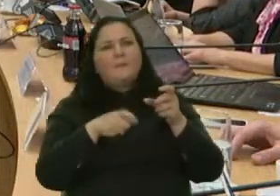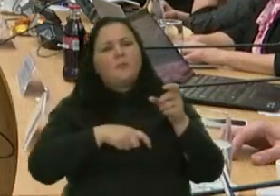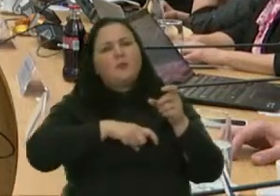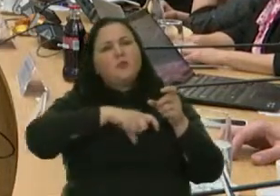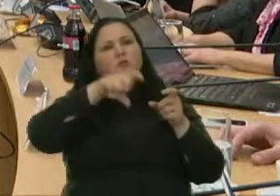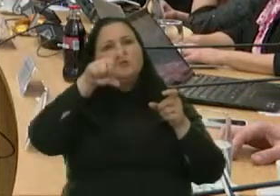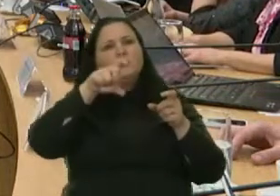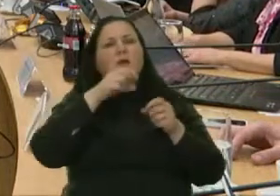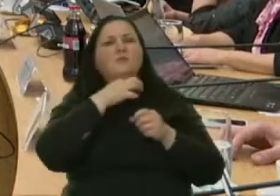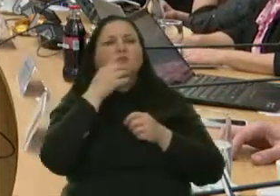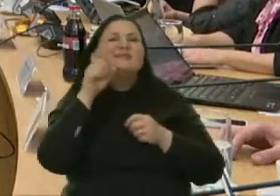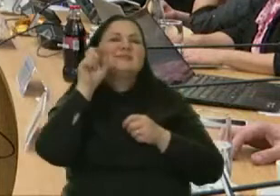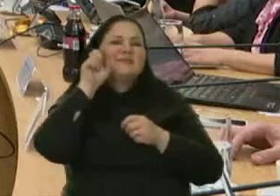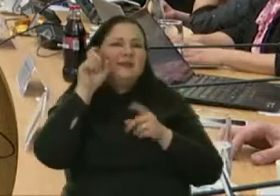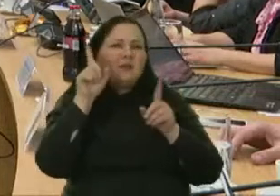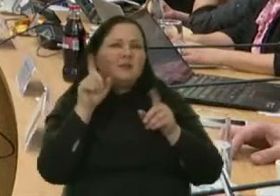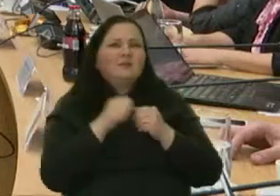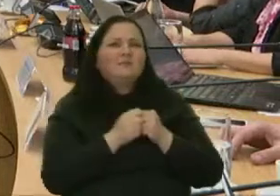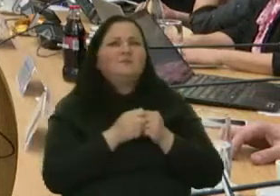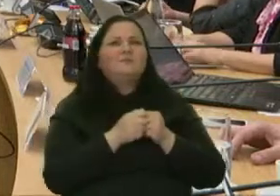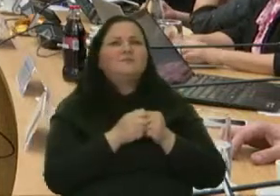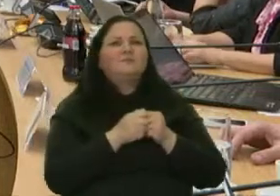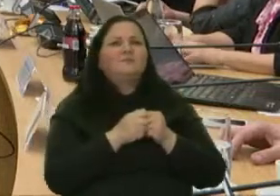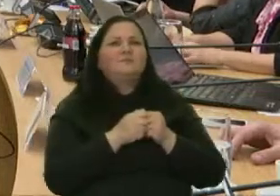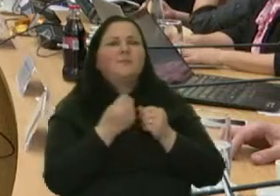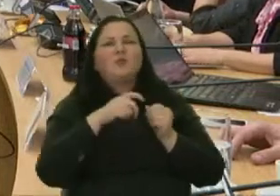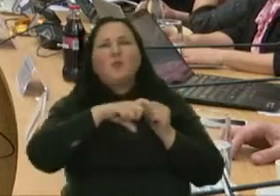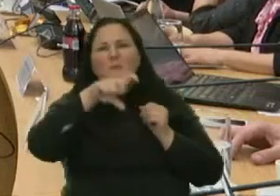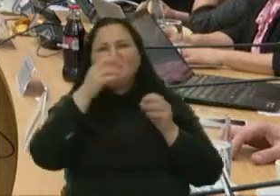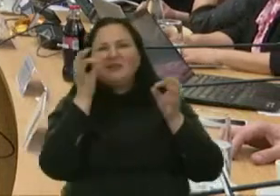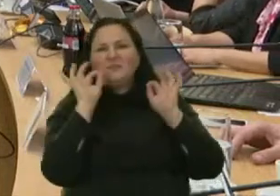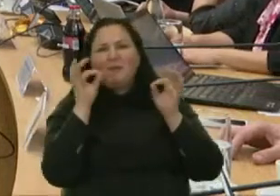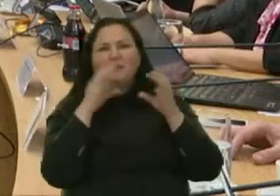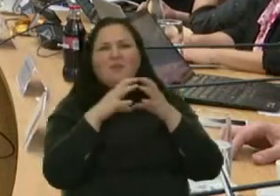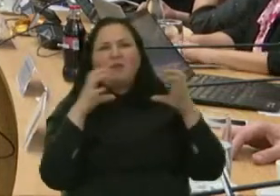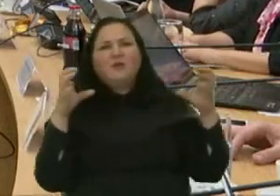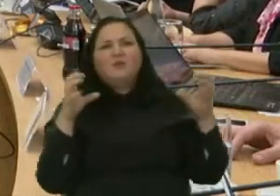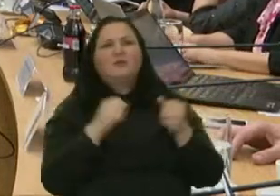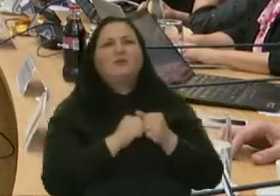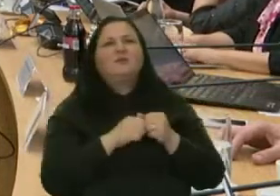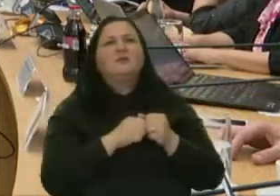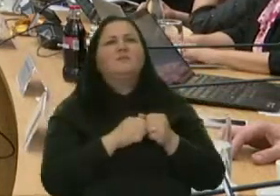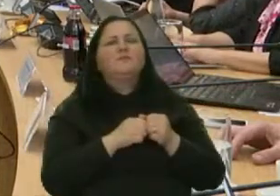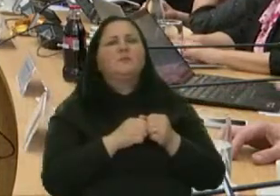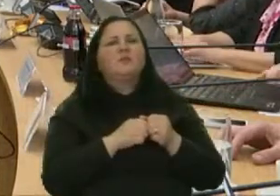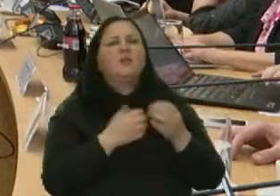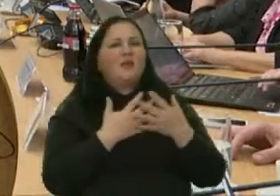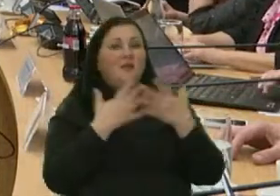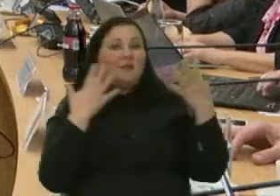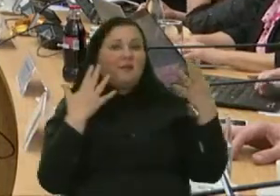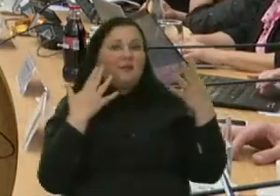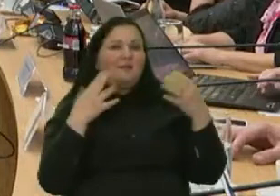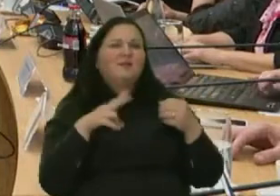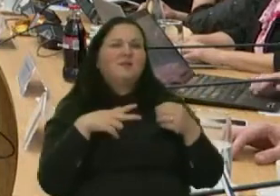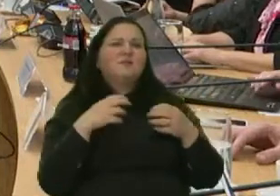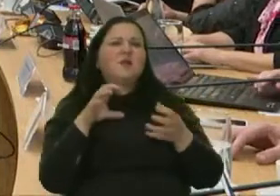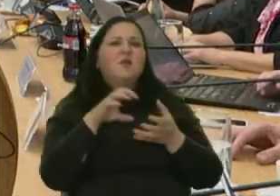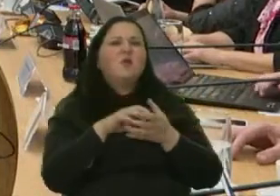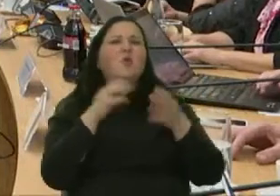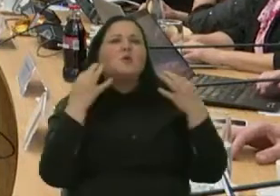dedicate am spus cred că suntem A cred nu contează certitudinea este locul 10 da